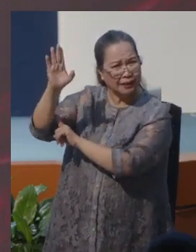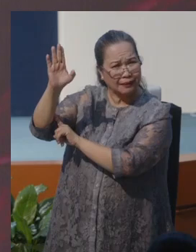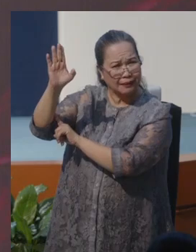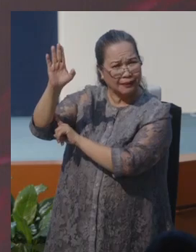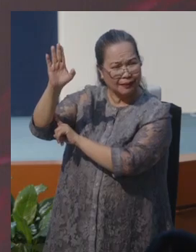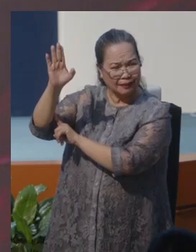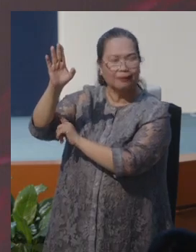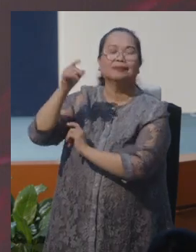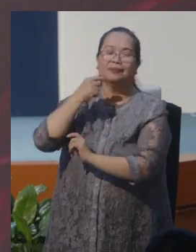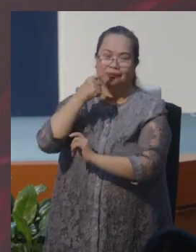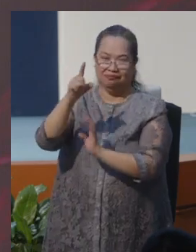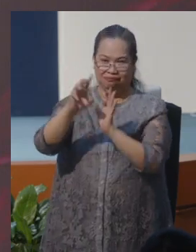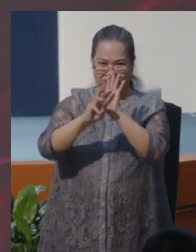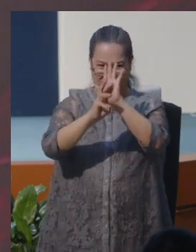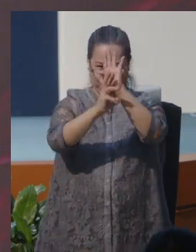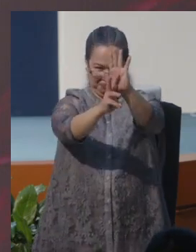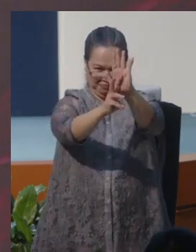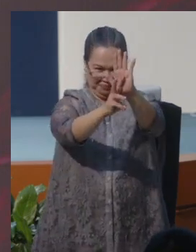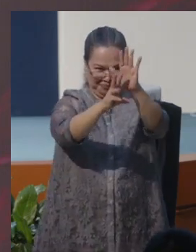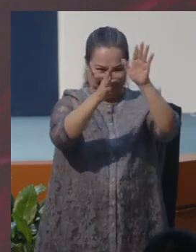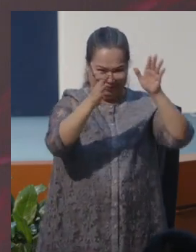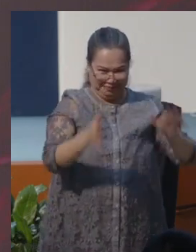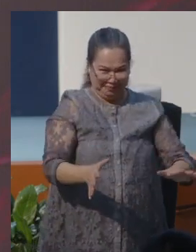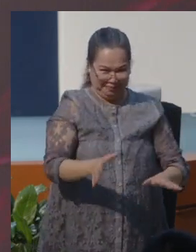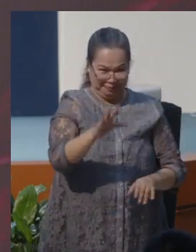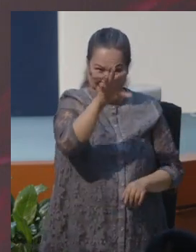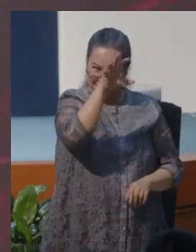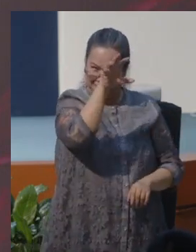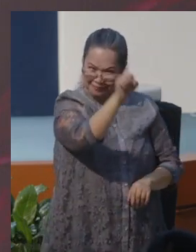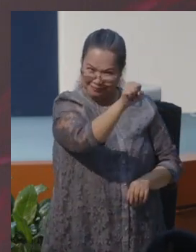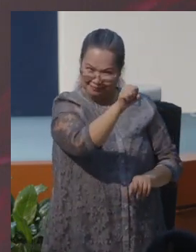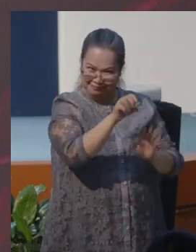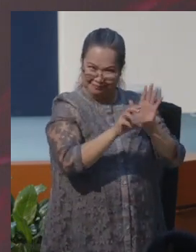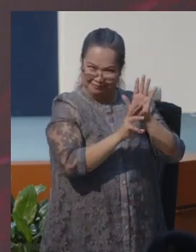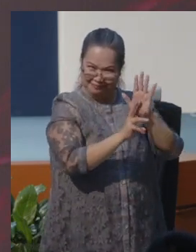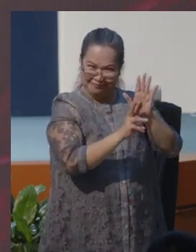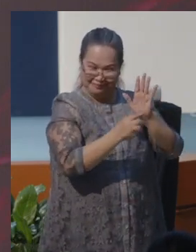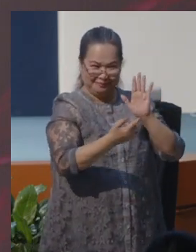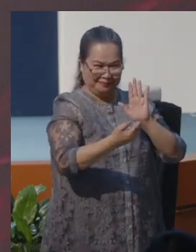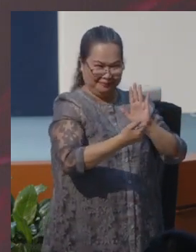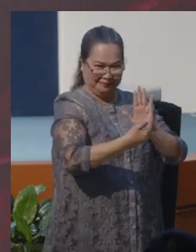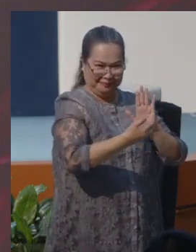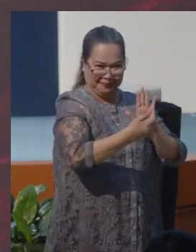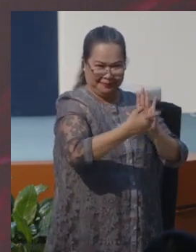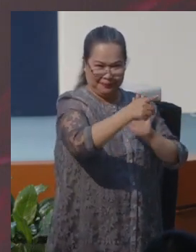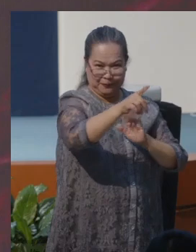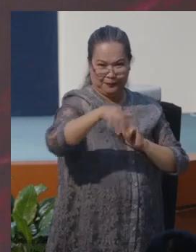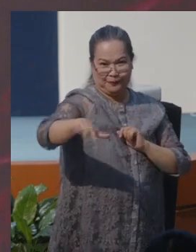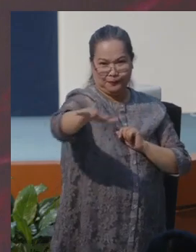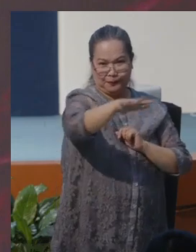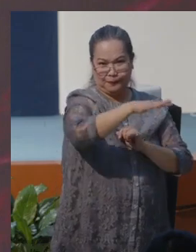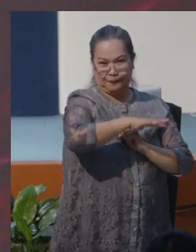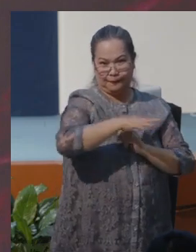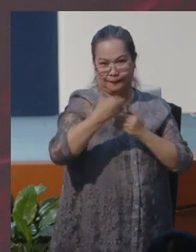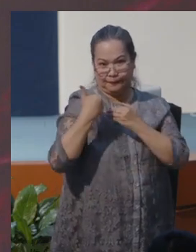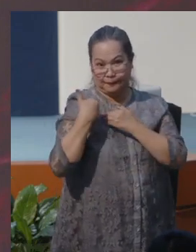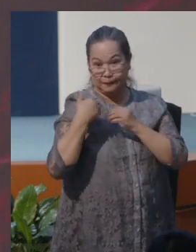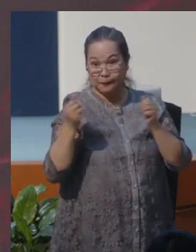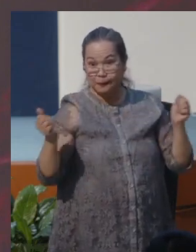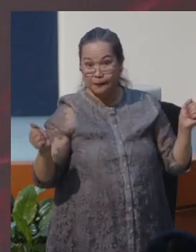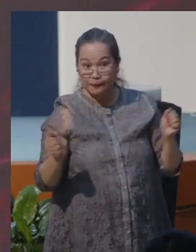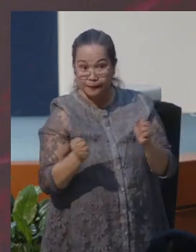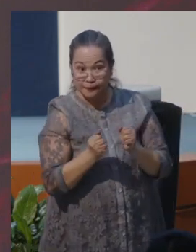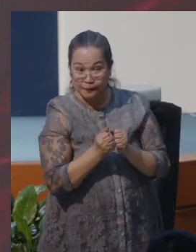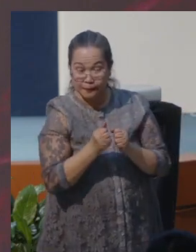kanyang mga witnesses sa buong mundo. Mga kapatid, tayong lahat ay kasama